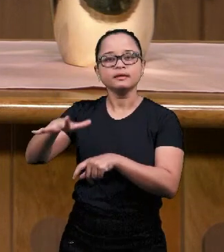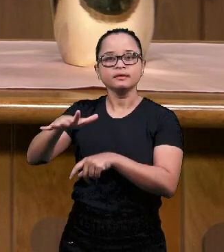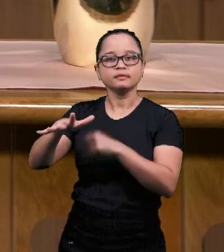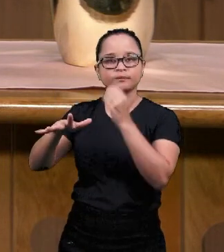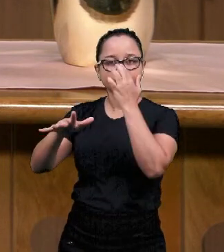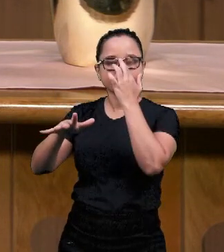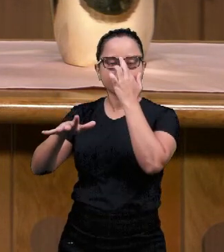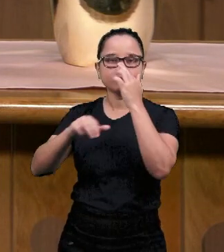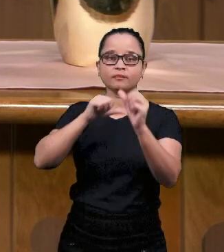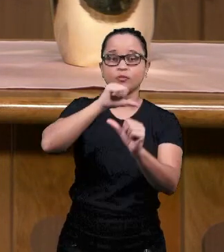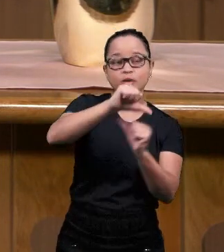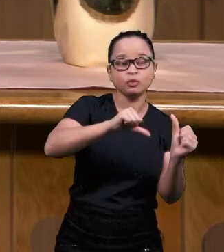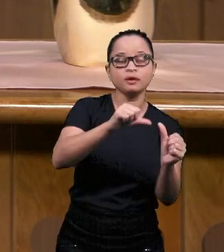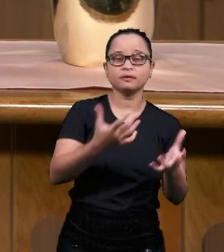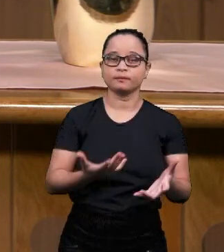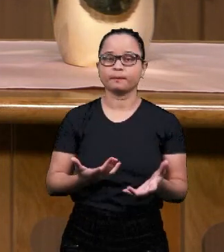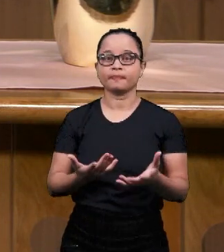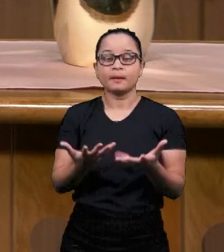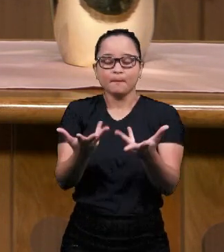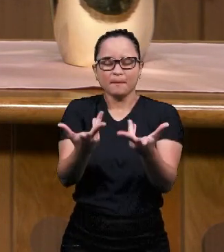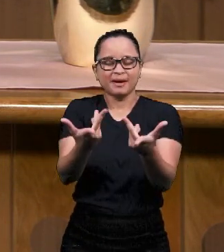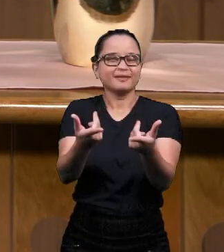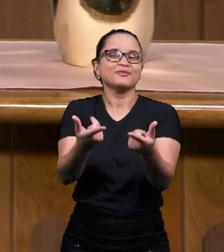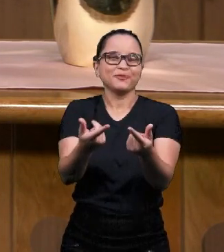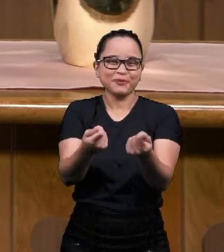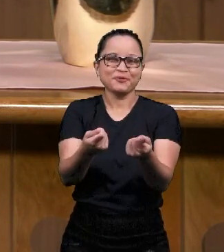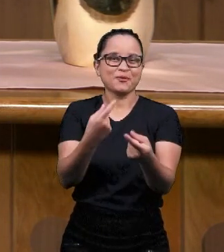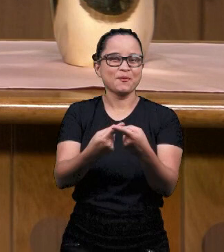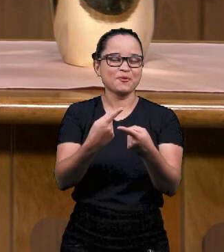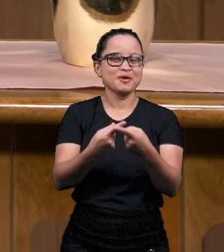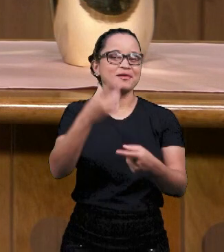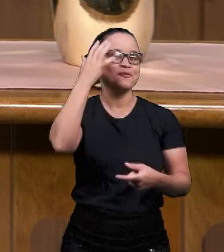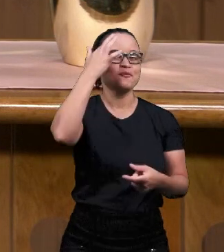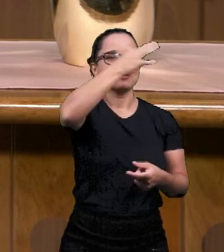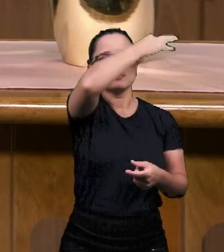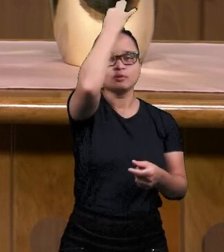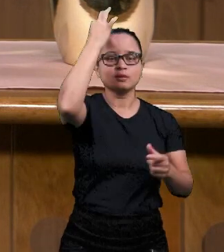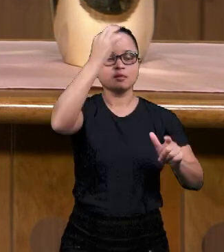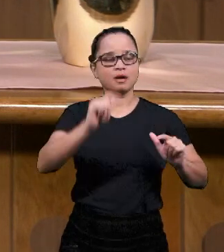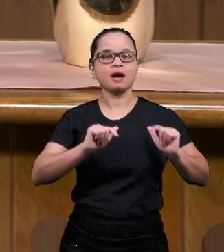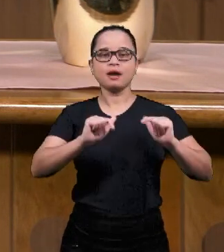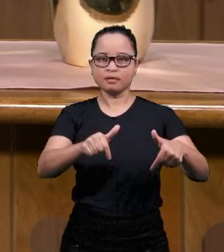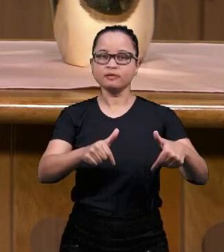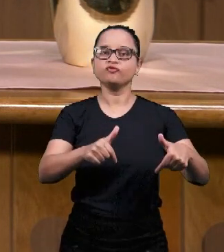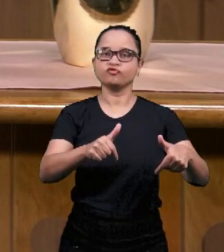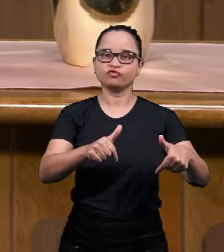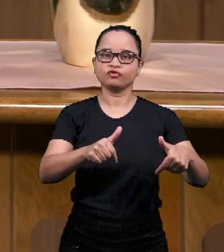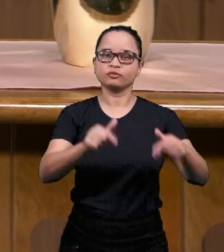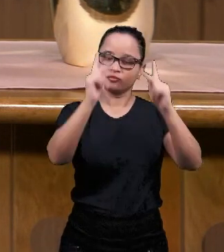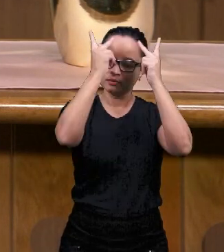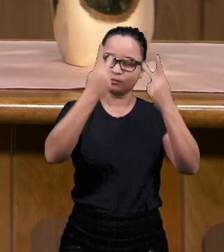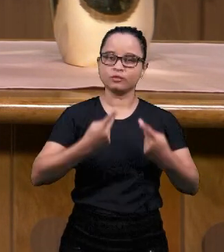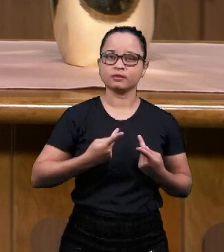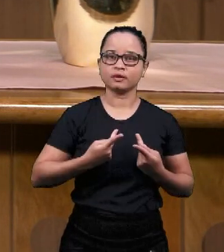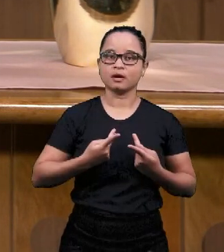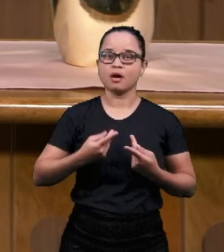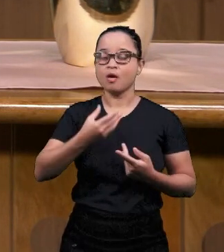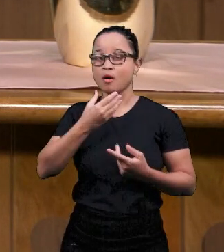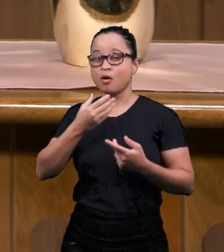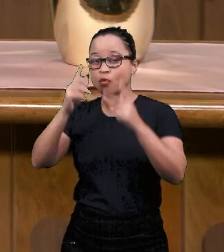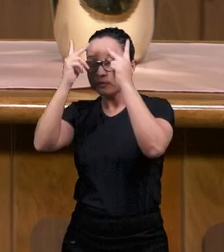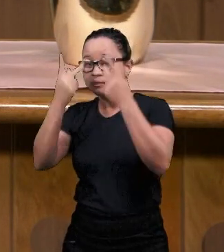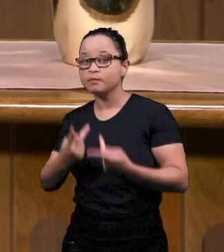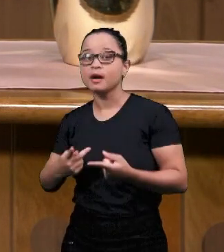то поле. Ему нужно было сделать этот обмен. И чудесно, потому что Дух Святой делает это в жизни человека.